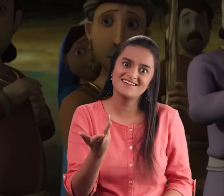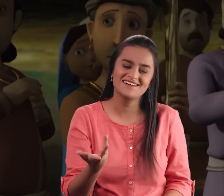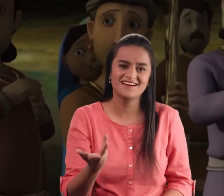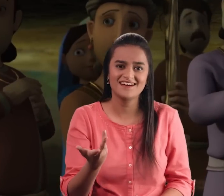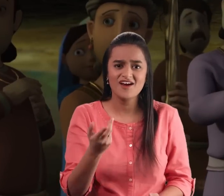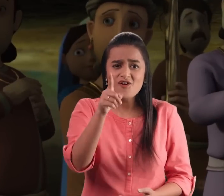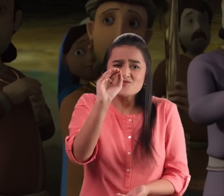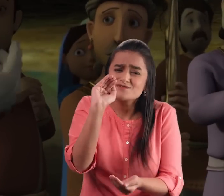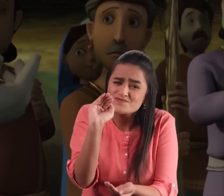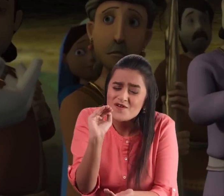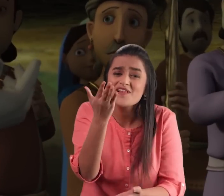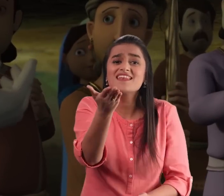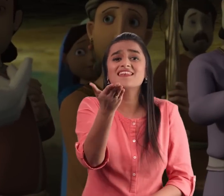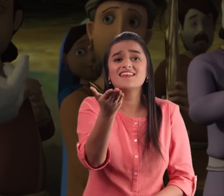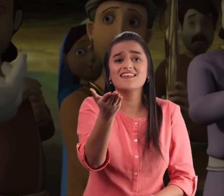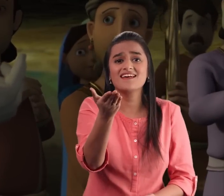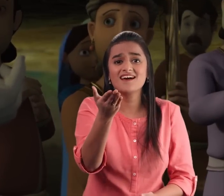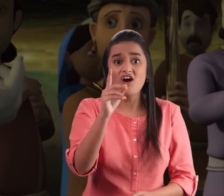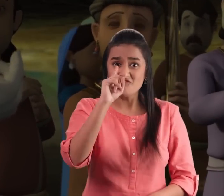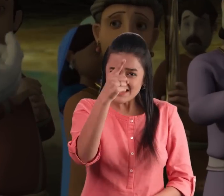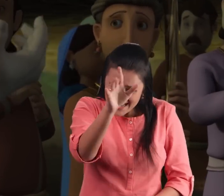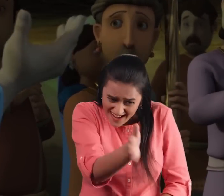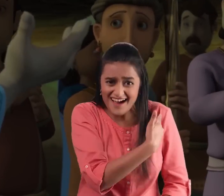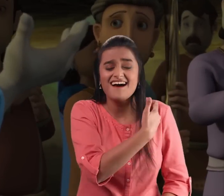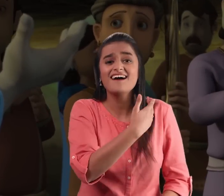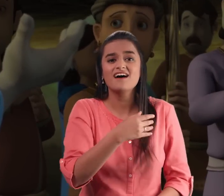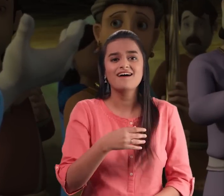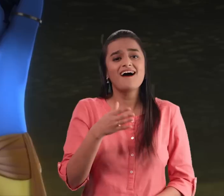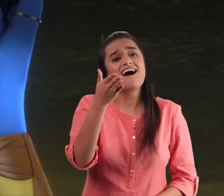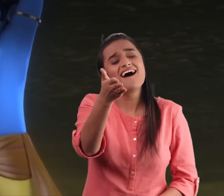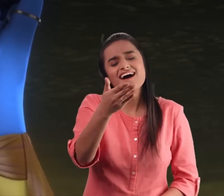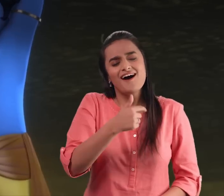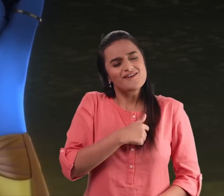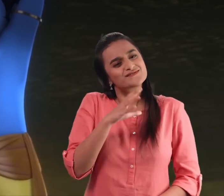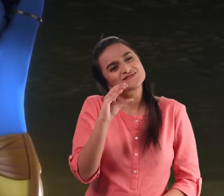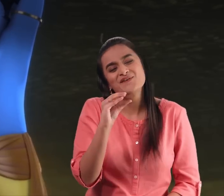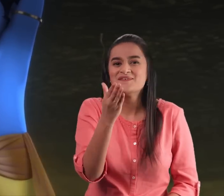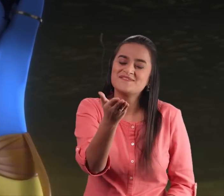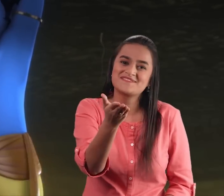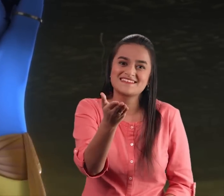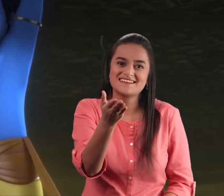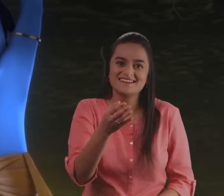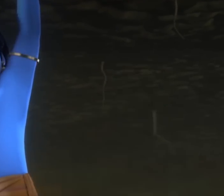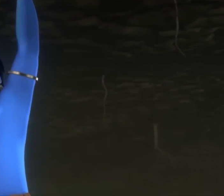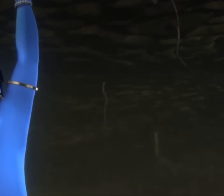बनो कृष्ण, तुम एक छोटे बालक हो। पहले तुम बाहर निकलो। आप बहुत दयालु